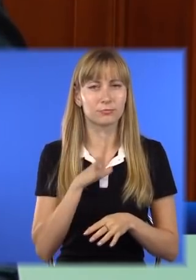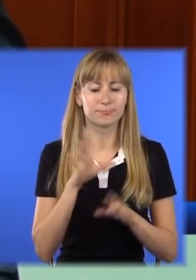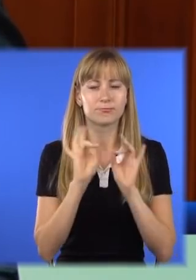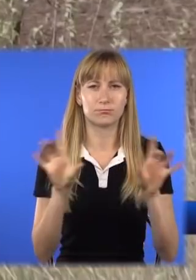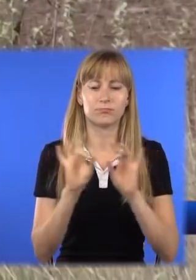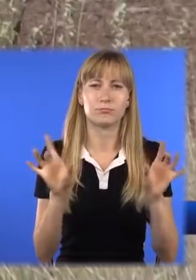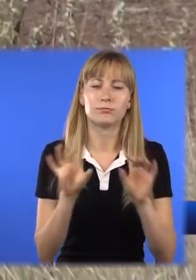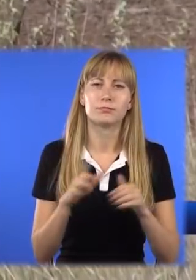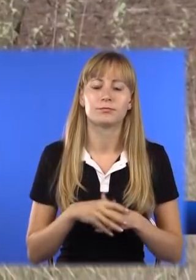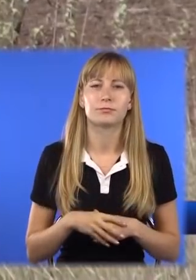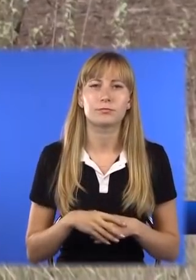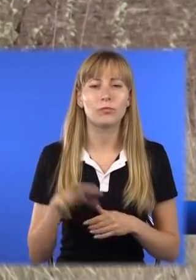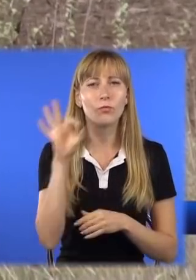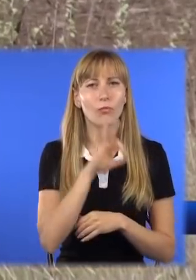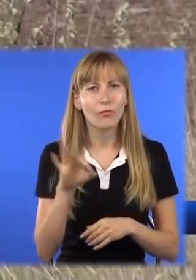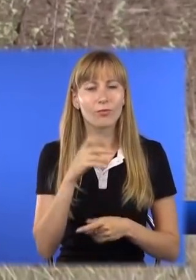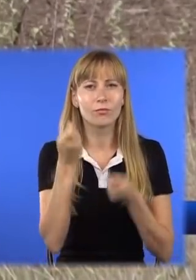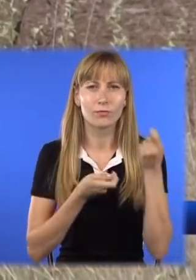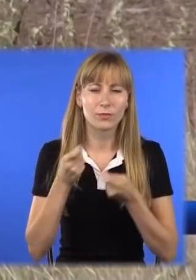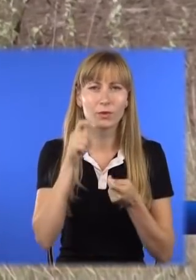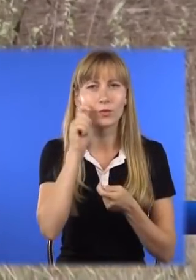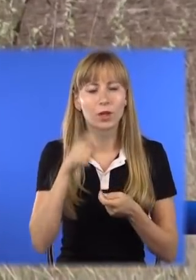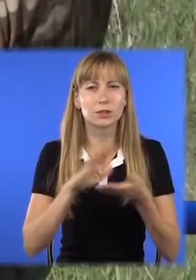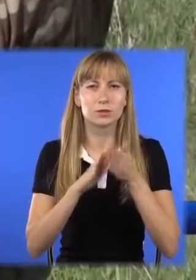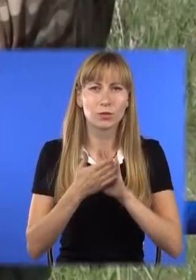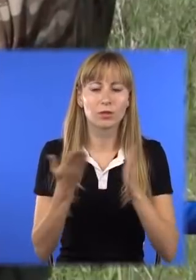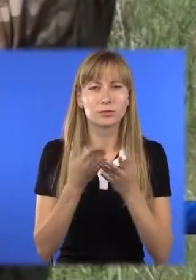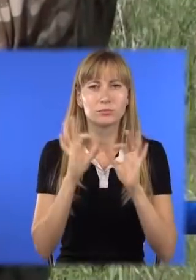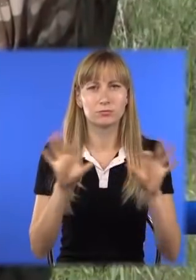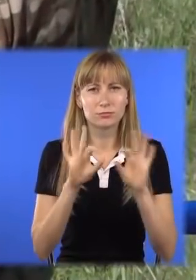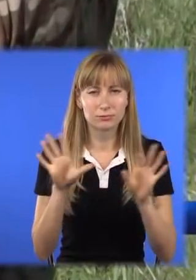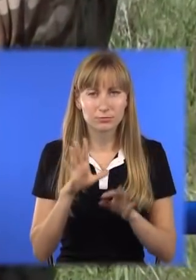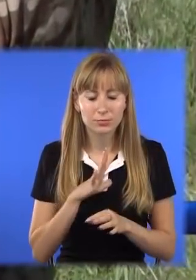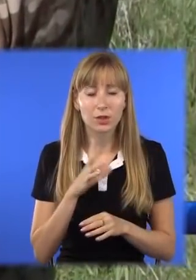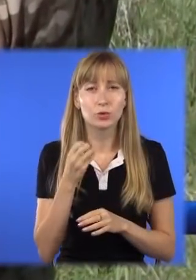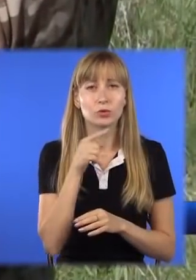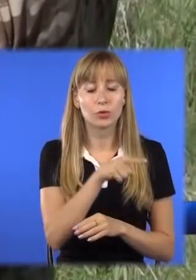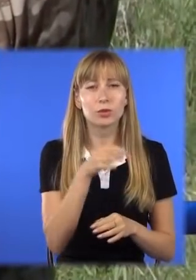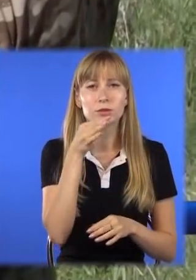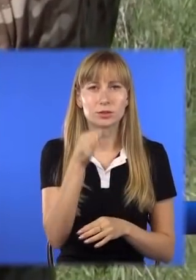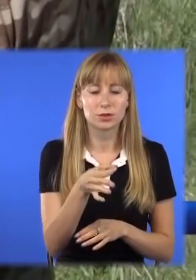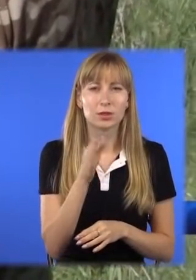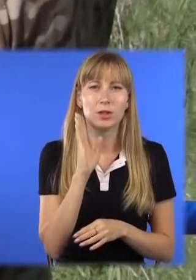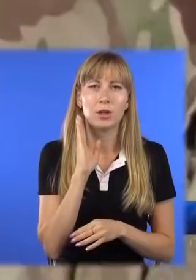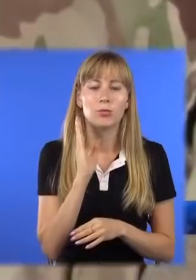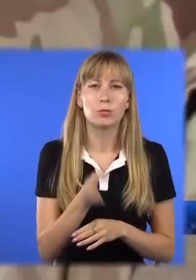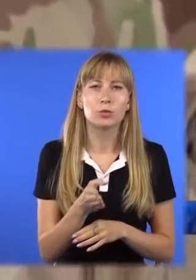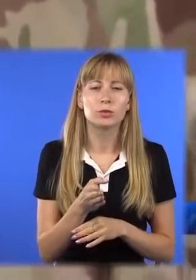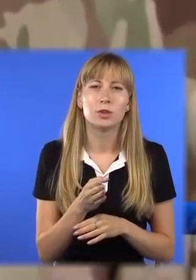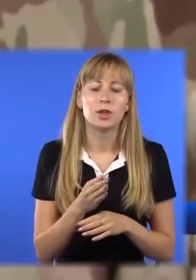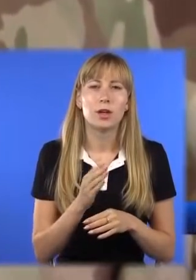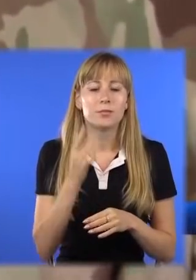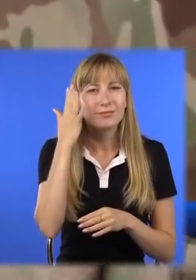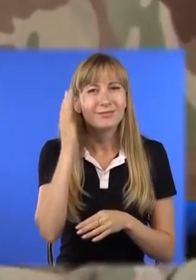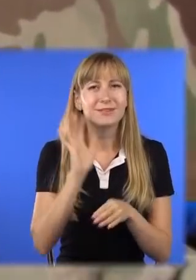внутрішнє і зовнішнє становище України. Також гарант анонсував налагодження виробництва високоточного ракетного озброєння у